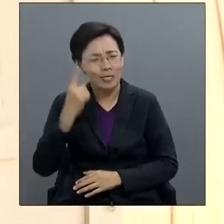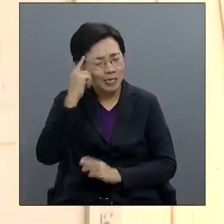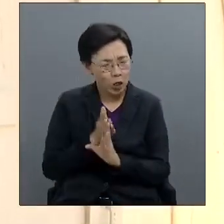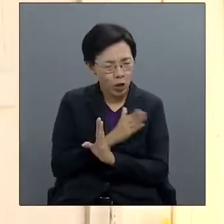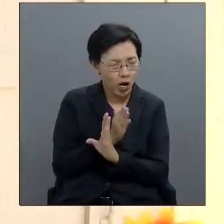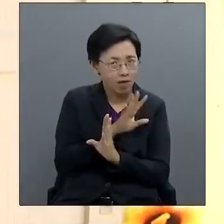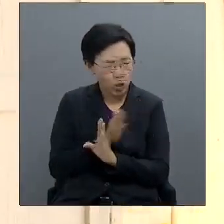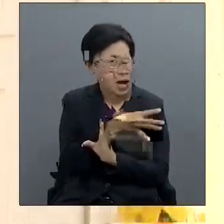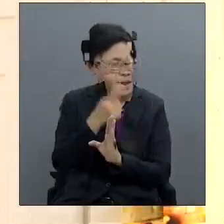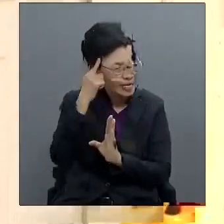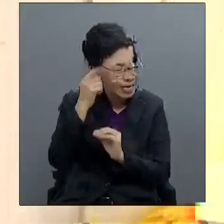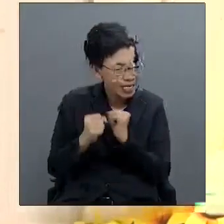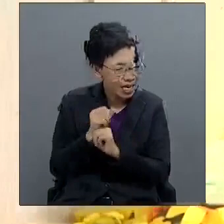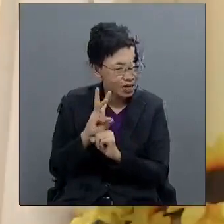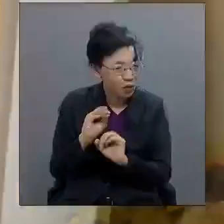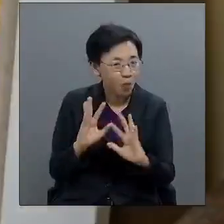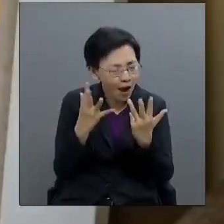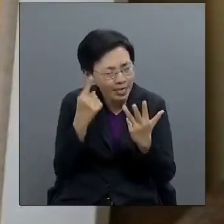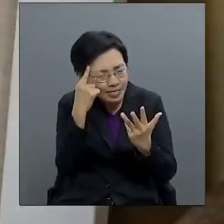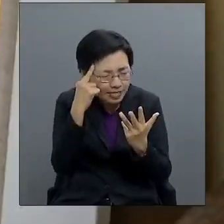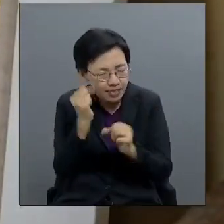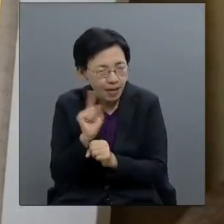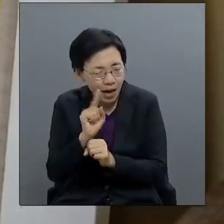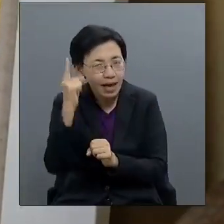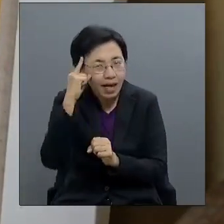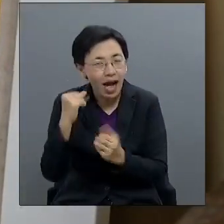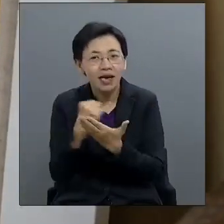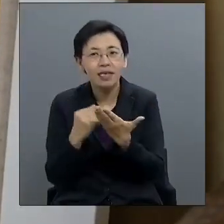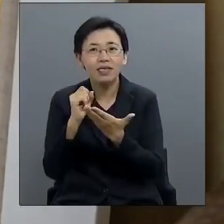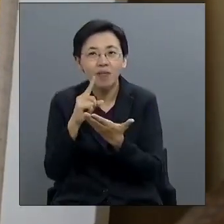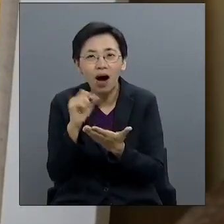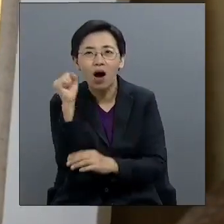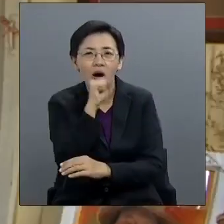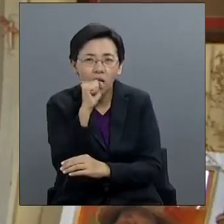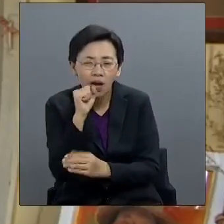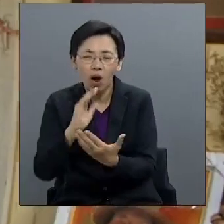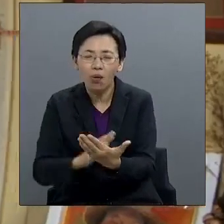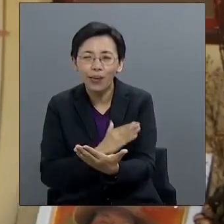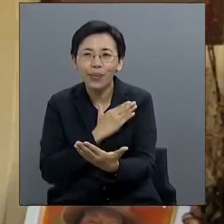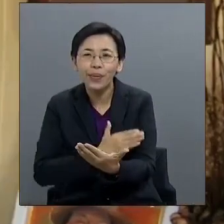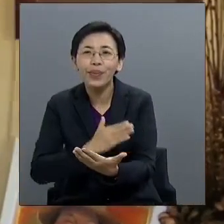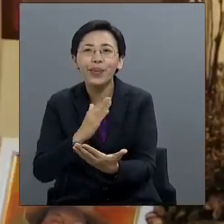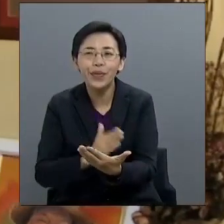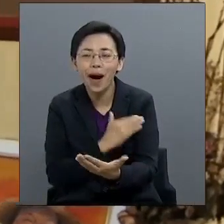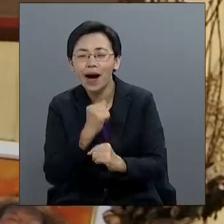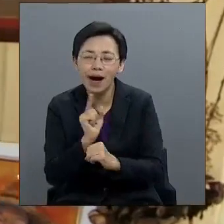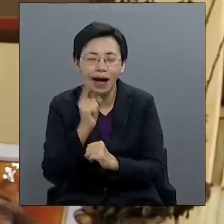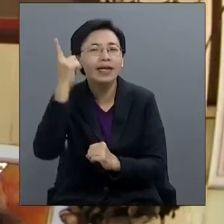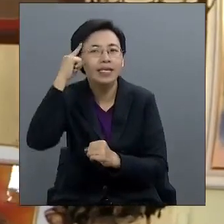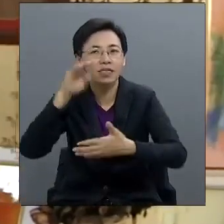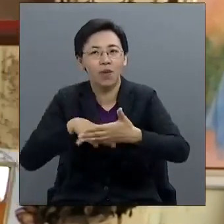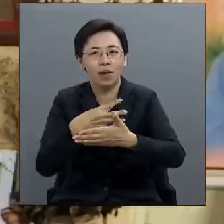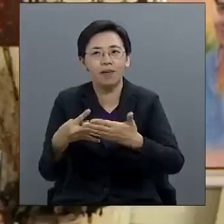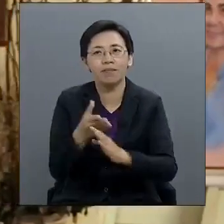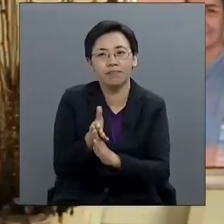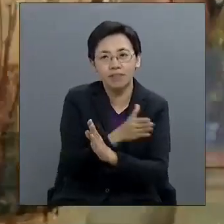ผมหลังเกษียณแล้วเนี่ยผมต้องทำงานที่ผมรักมันคืองานศิลปะดนตรีกวีที่แหละชุมแสงเนี่ยก็มีศิลปินให